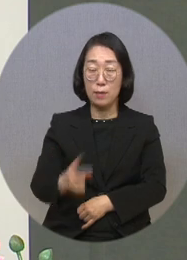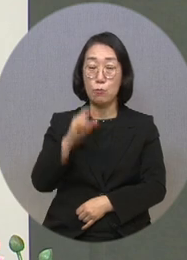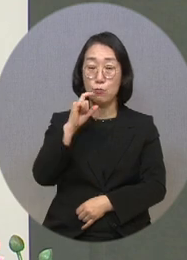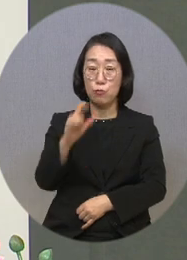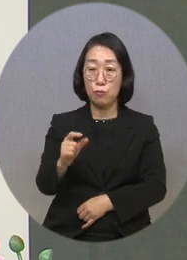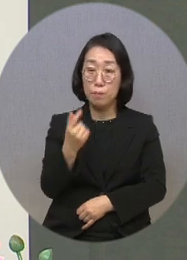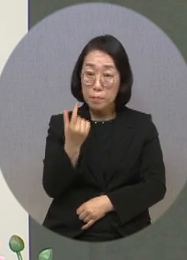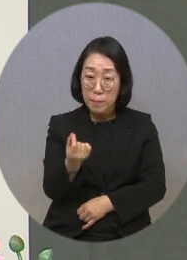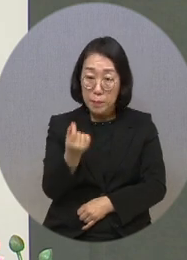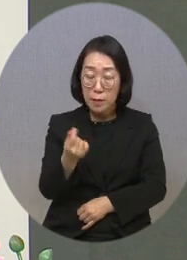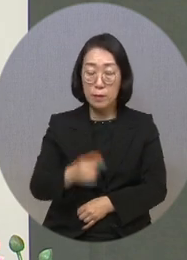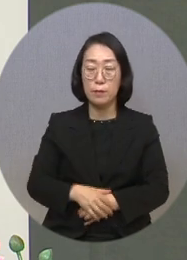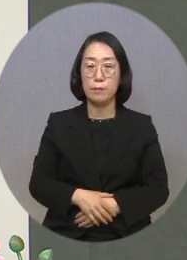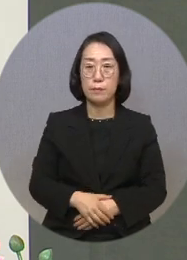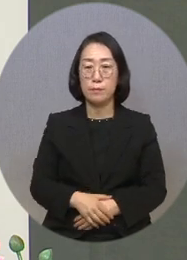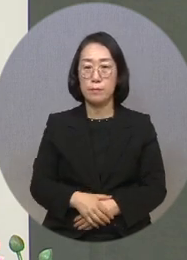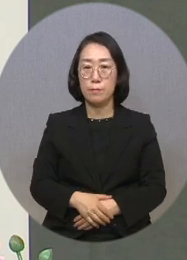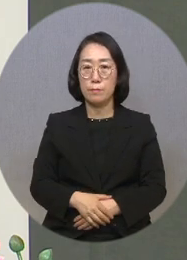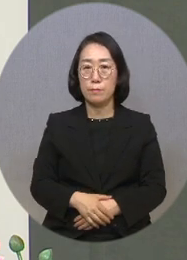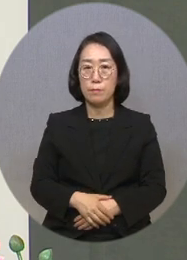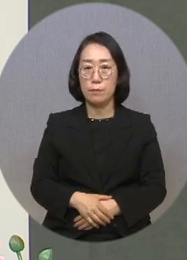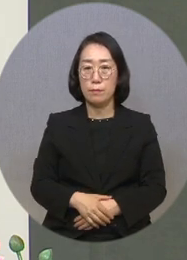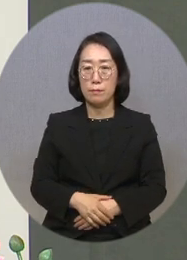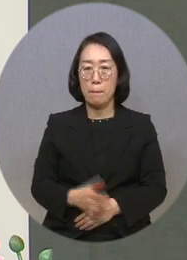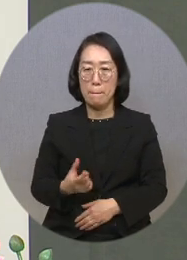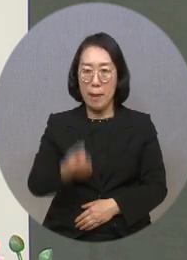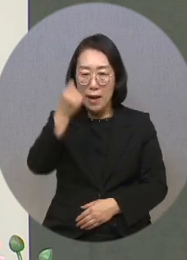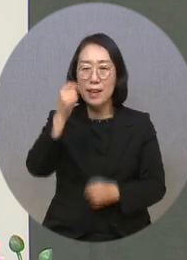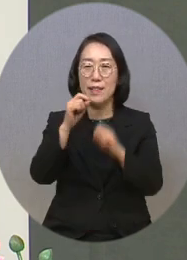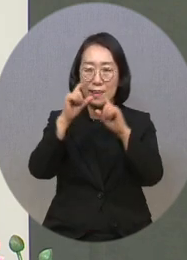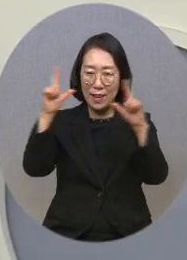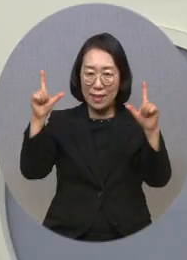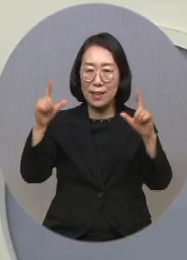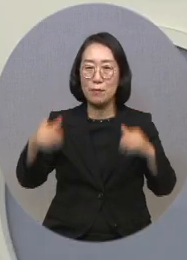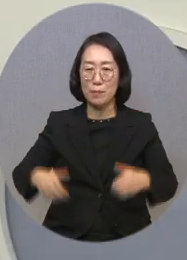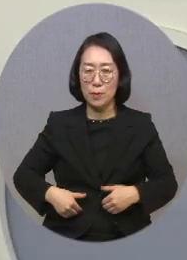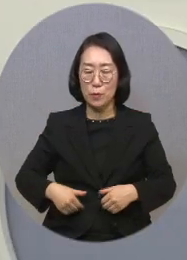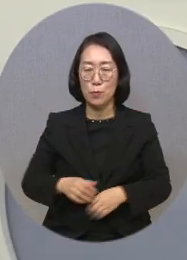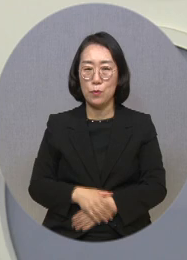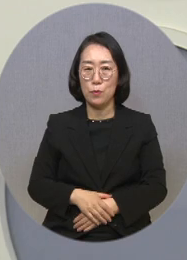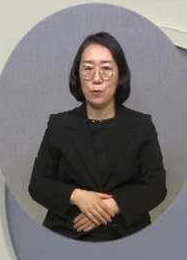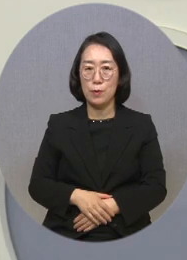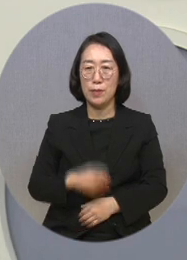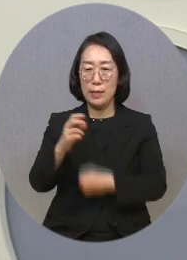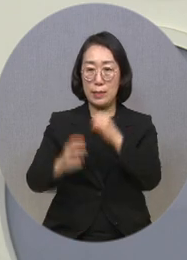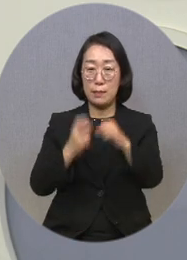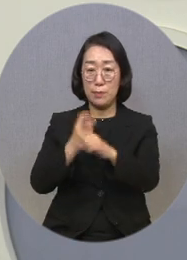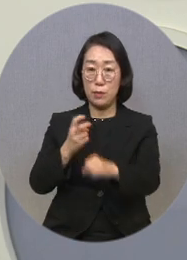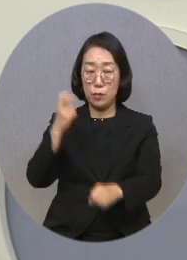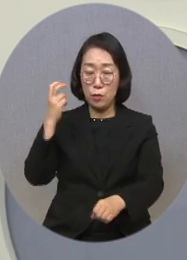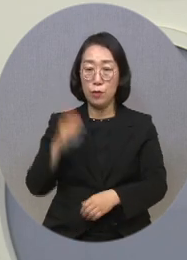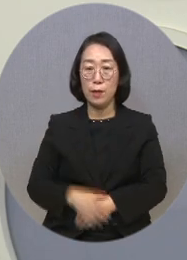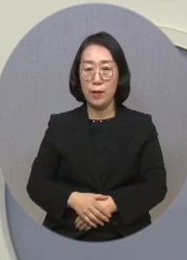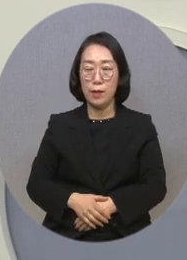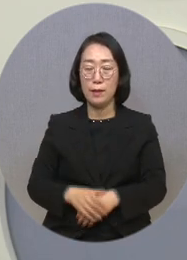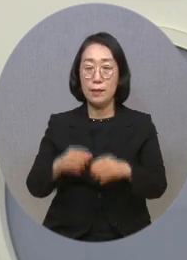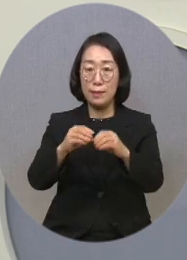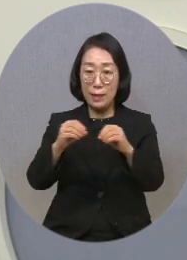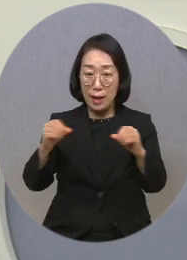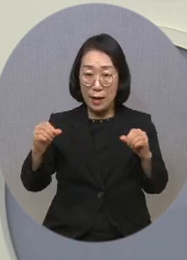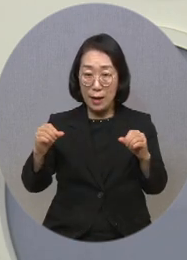시대다. 그걸 우리 국민들이 빨리 터득해야겠네요. 그렇죠. 제가 20년 전에 신의 땅 책에다